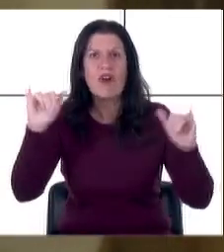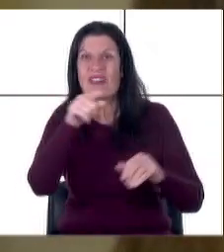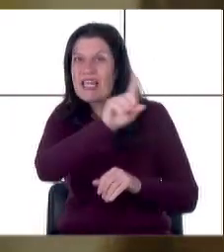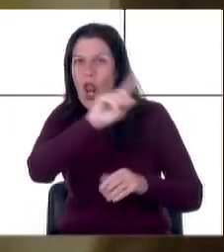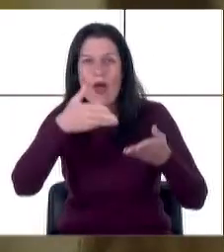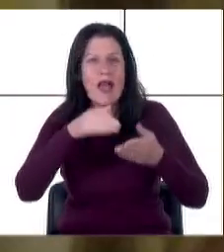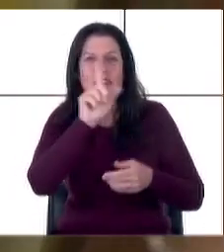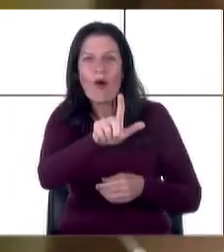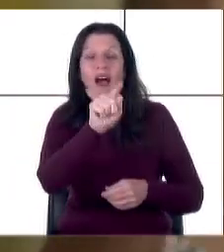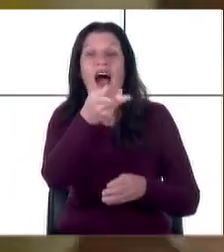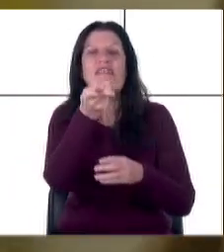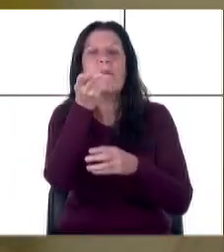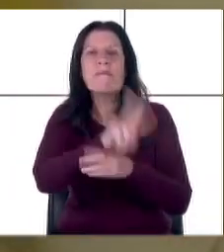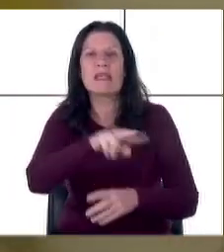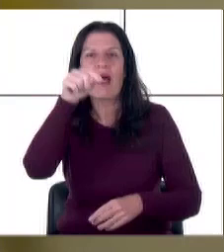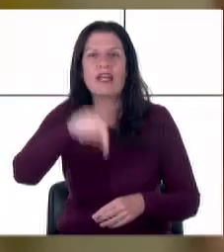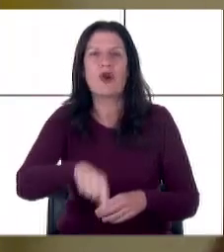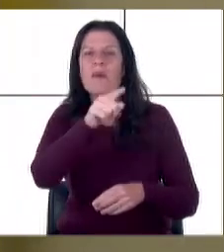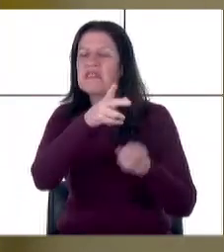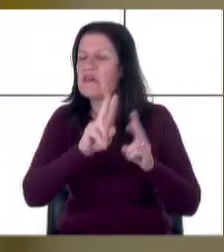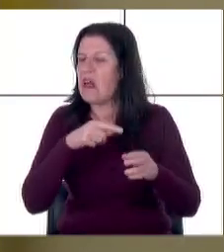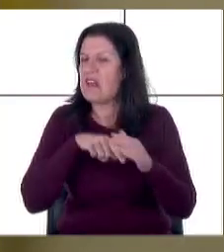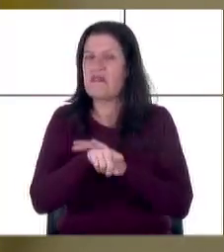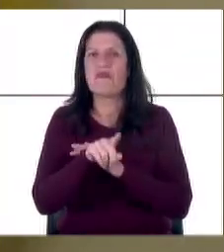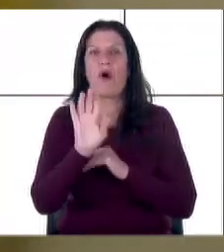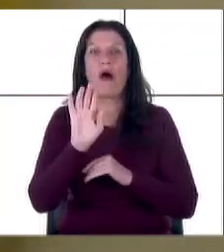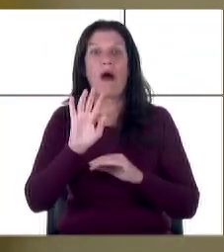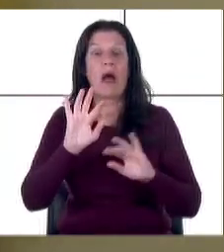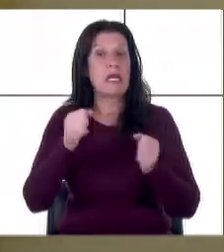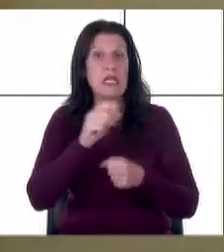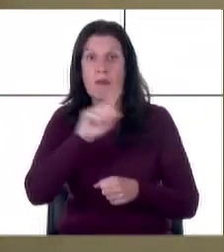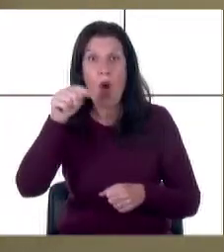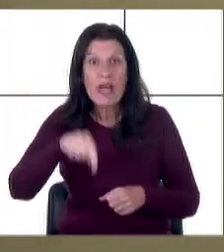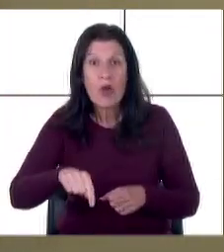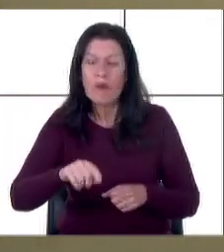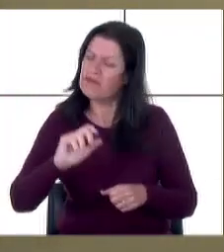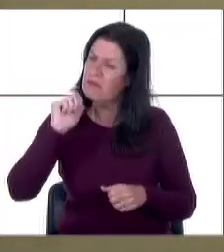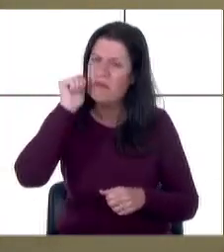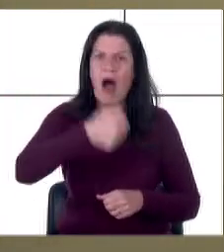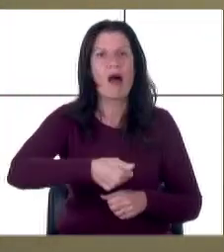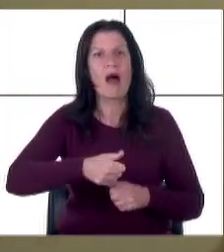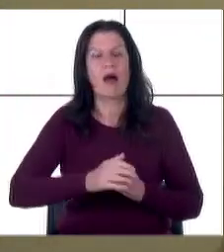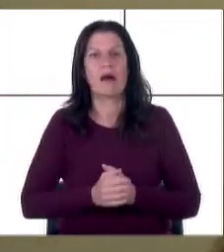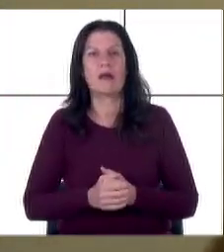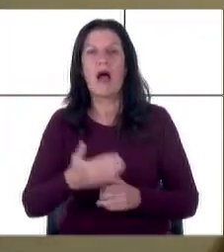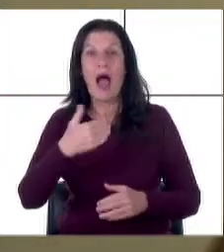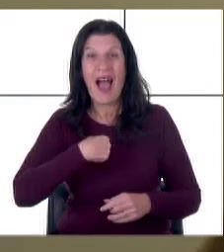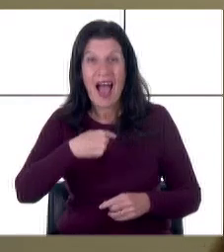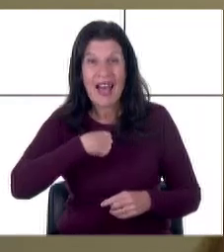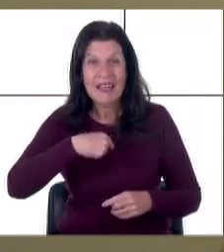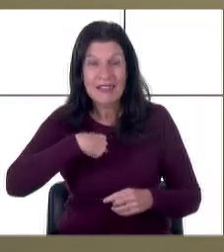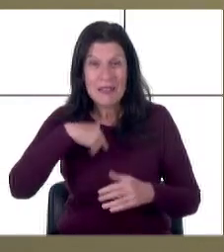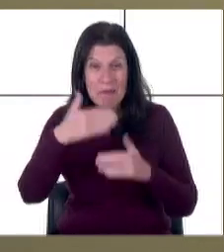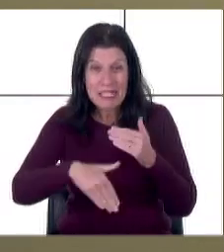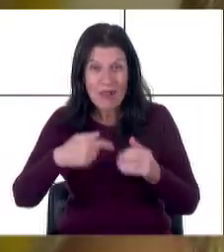היום. את יכולה לברוח, אולי לא היום, אולי מחר. אני, בסופו של יום, אני